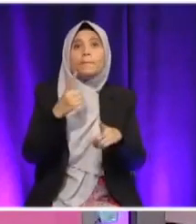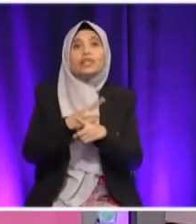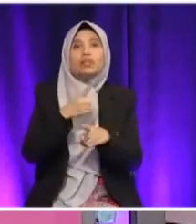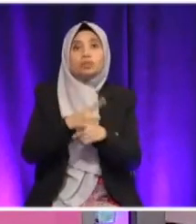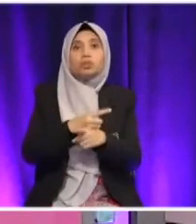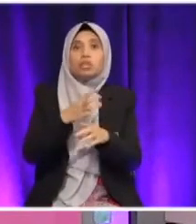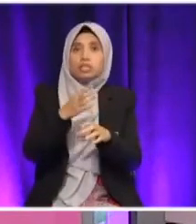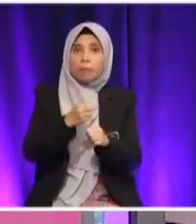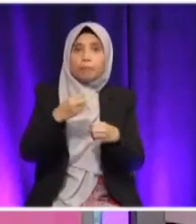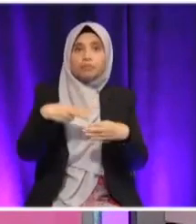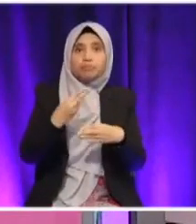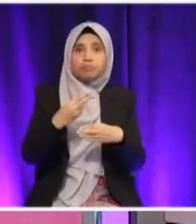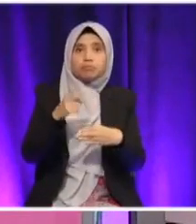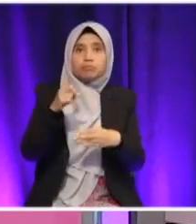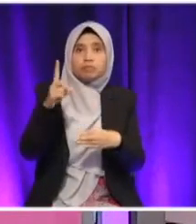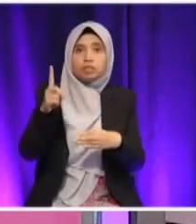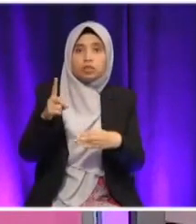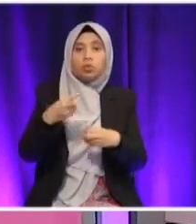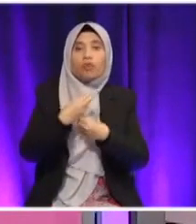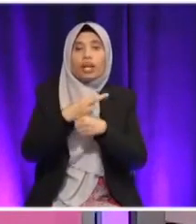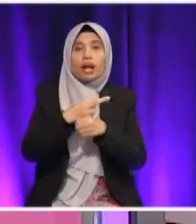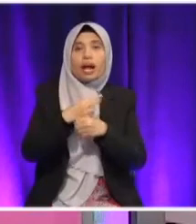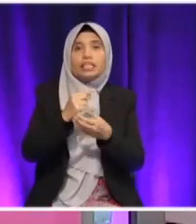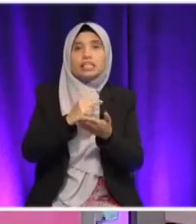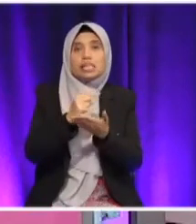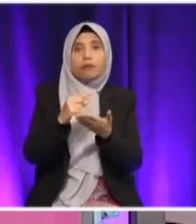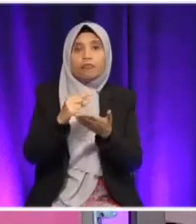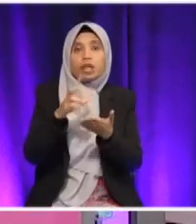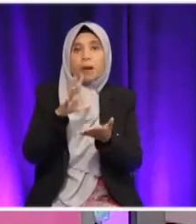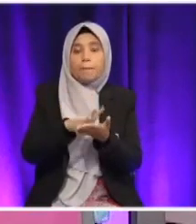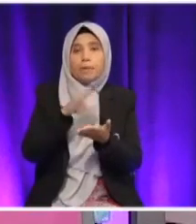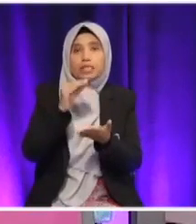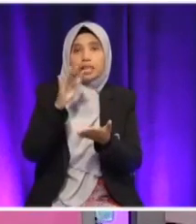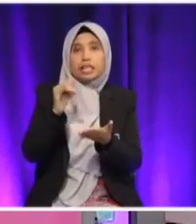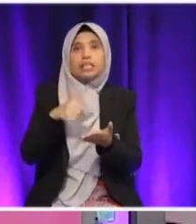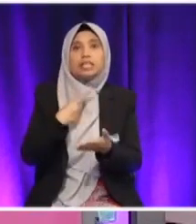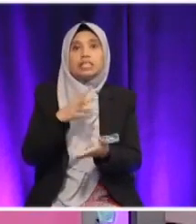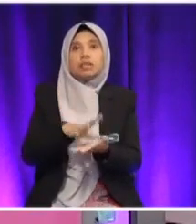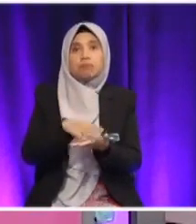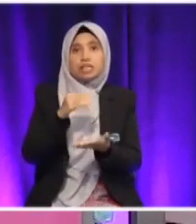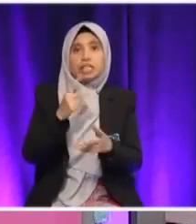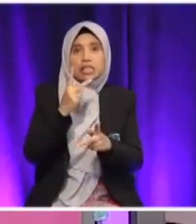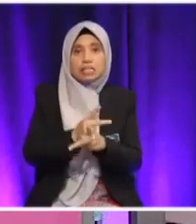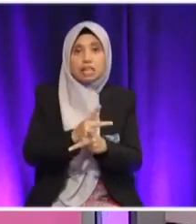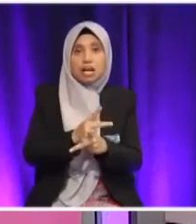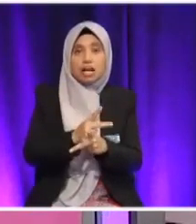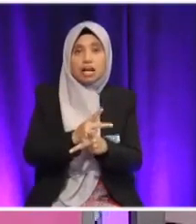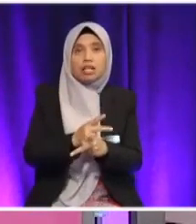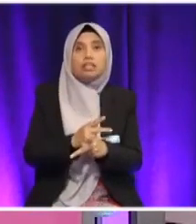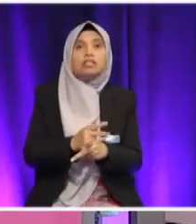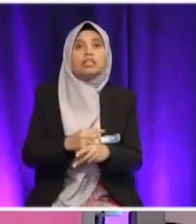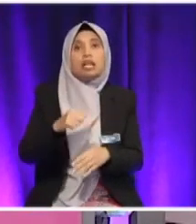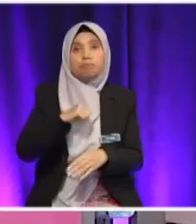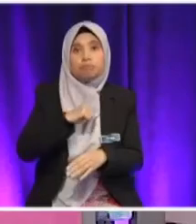menghasilkan sesuatu rekaan grafik ataupun pelajaran yang kita pelajari dia kekal selamanya dalam